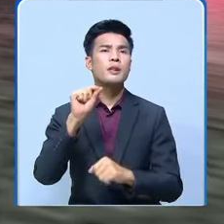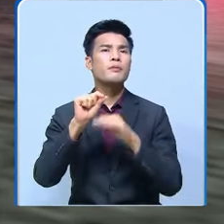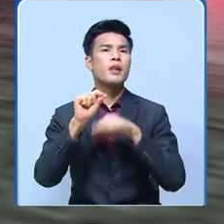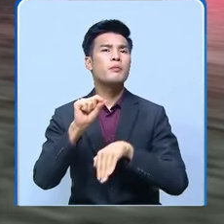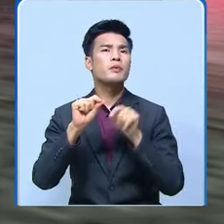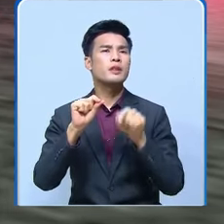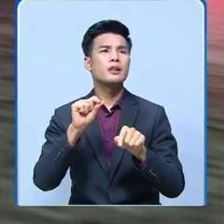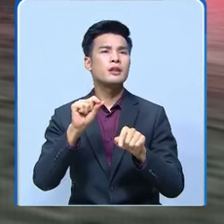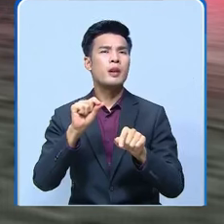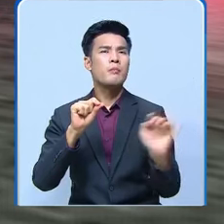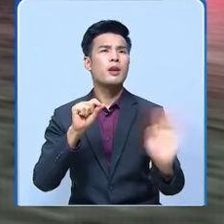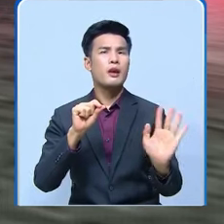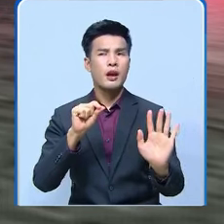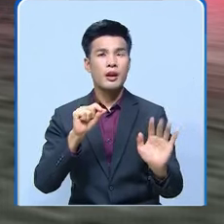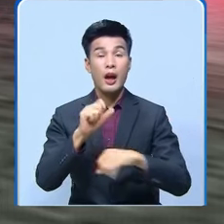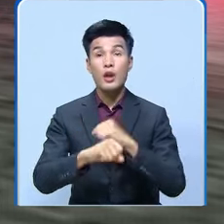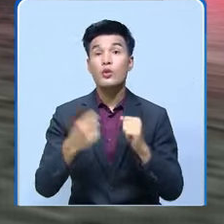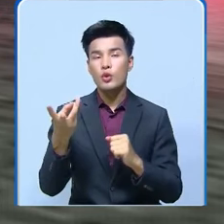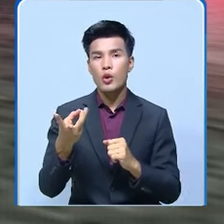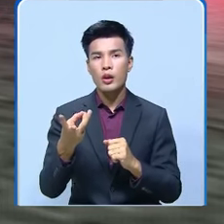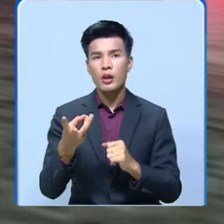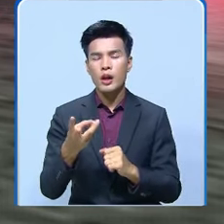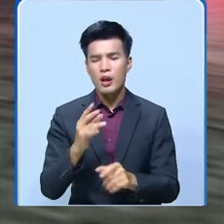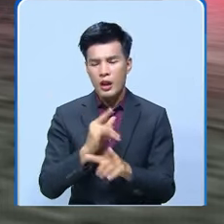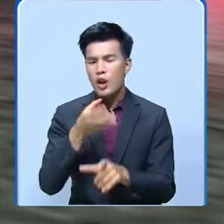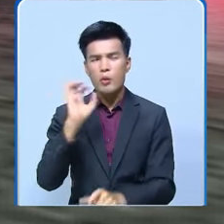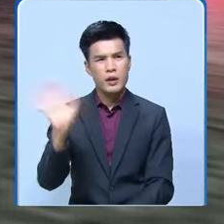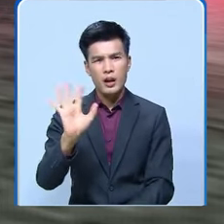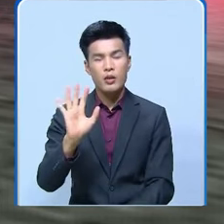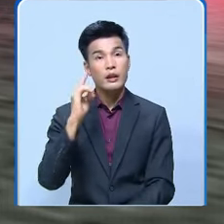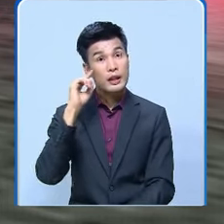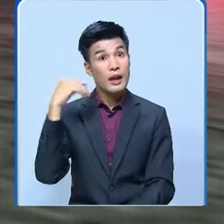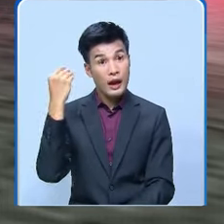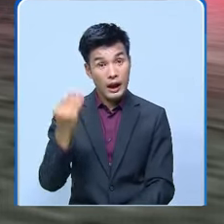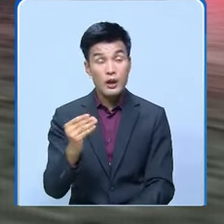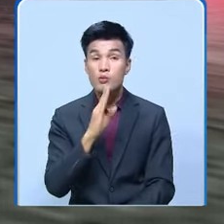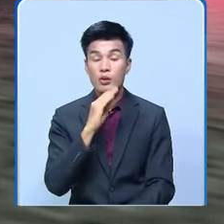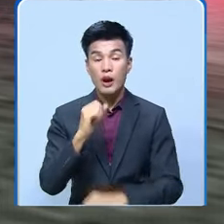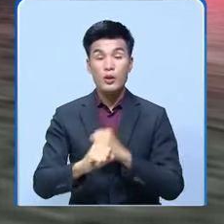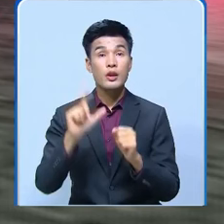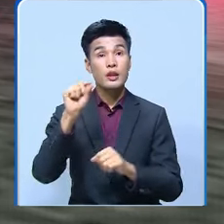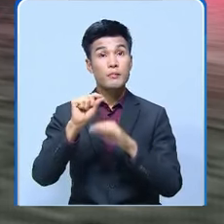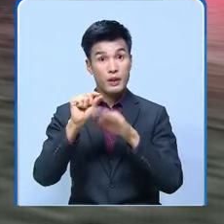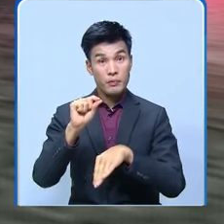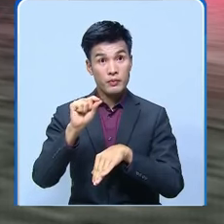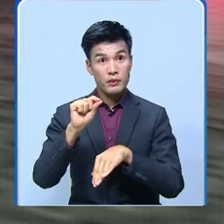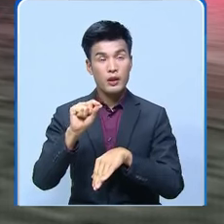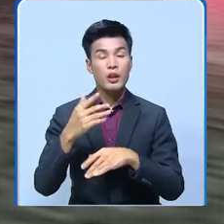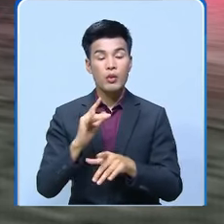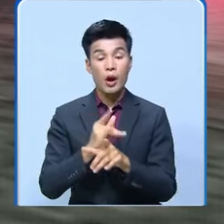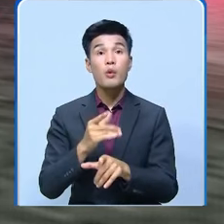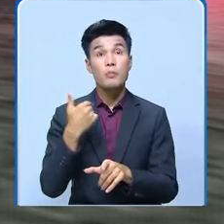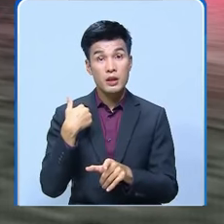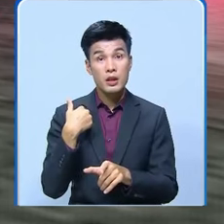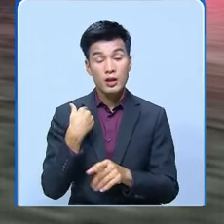เอเอนะคนที่อายุน้อยอ่ะไม่อยากให้แตะเลยก็เลยกำหนดว่าผู้ที่มีอายุต่ำกว่า 20ปีเนี่ยแล้วมีแอลกอฮอล์ใน